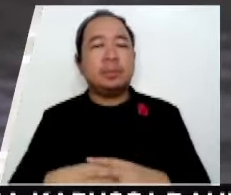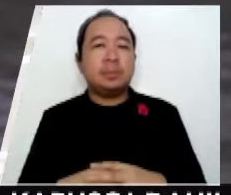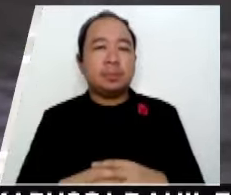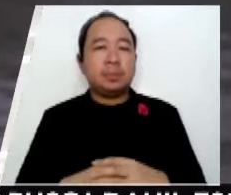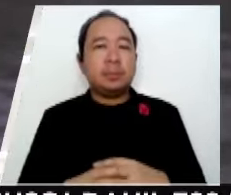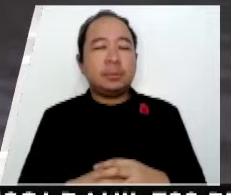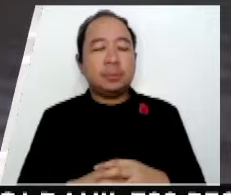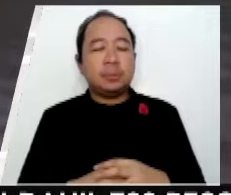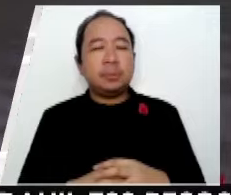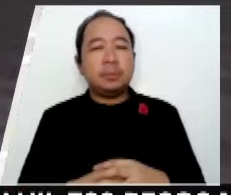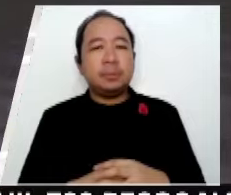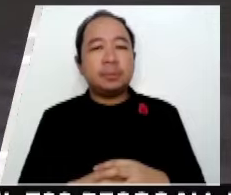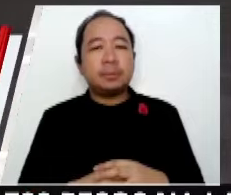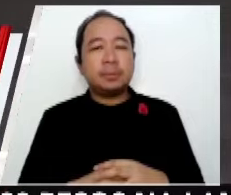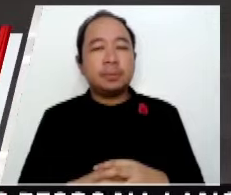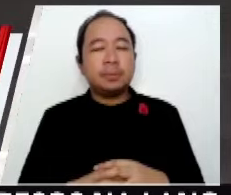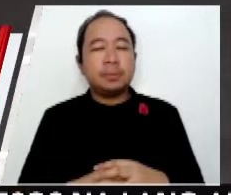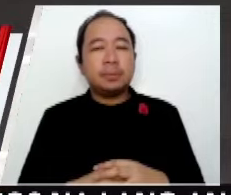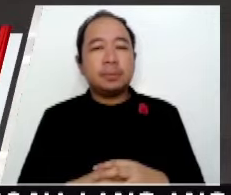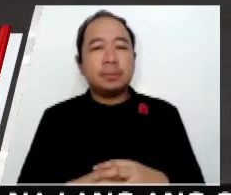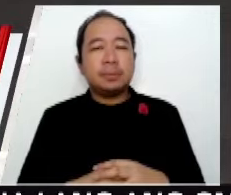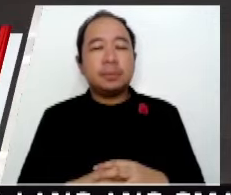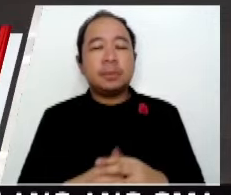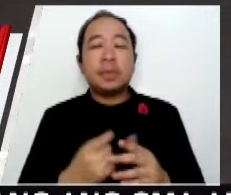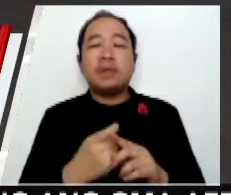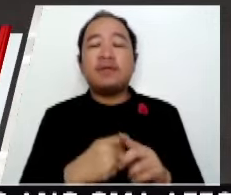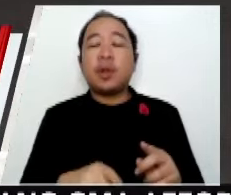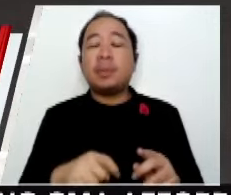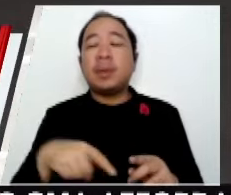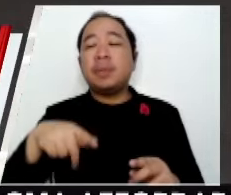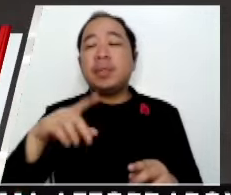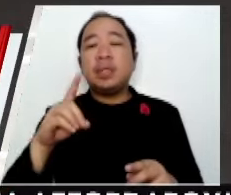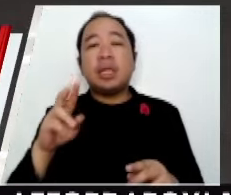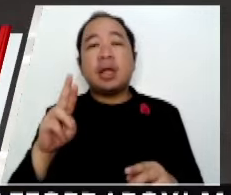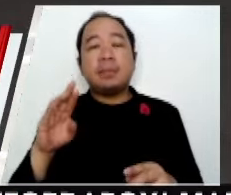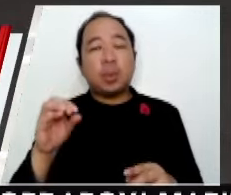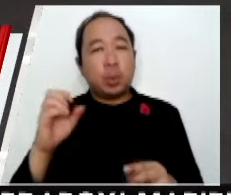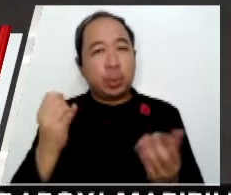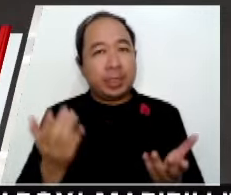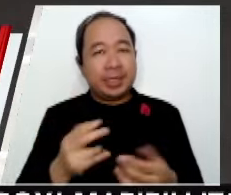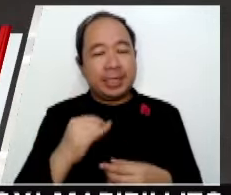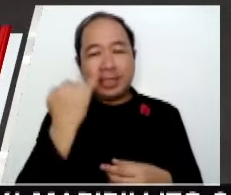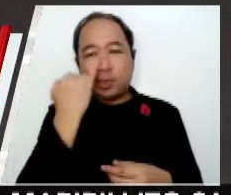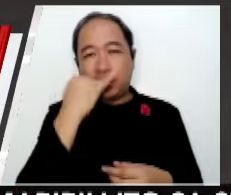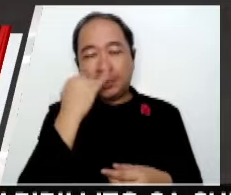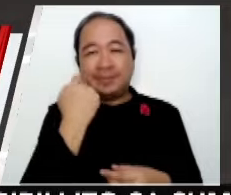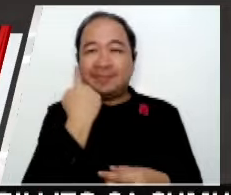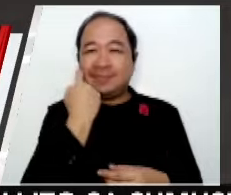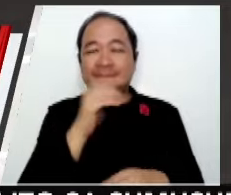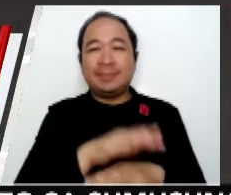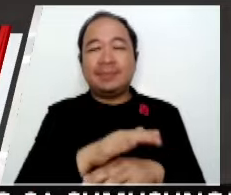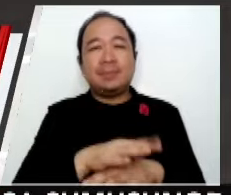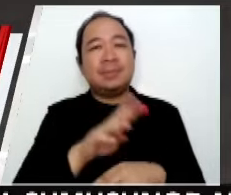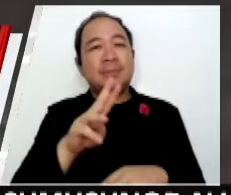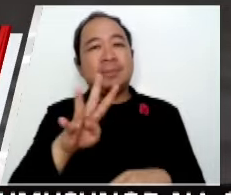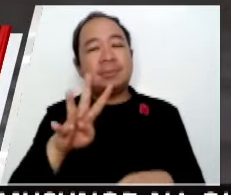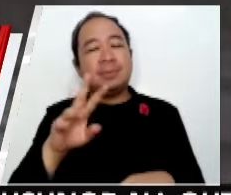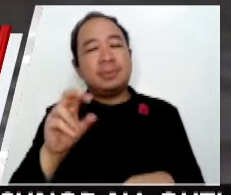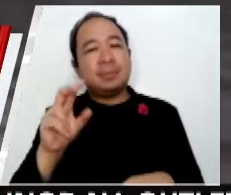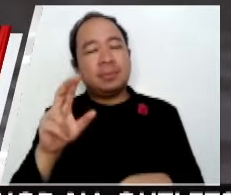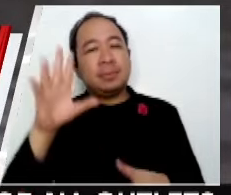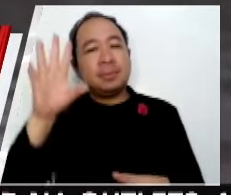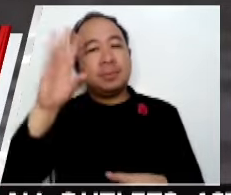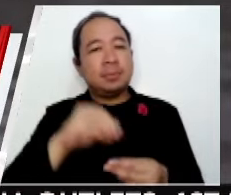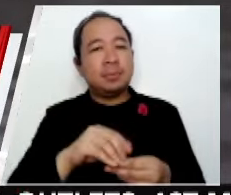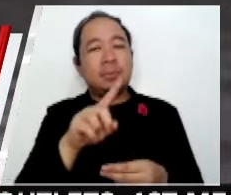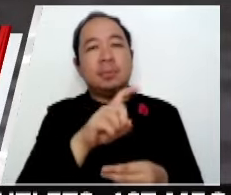Emil, sa datos ng Ilocos Sur PDRRMO, as of 4:30 kaninang hapon, umabot na sa 130 na